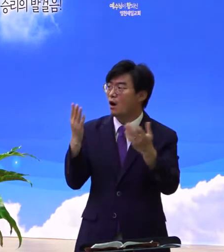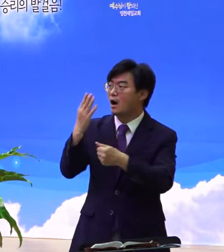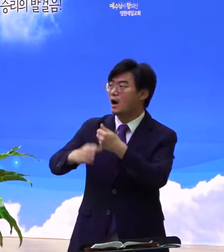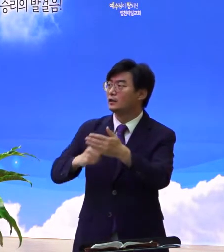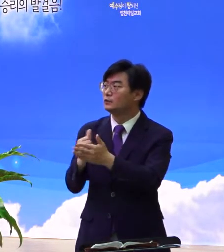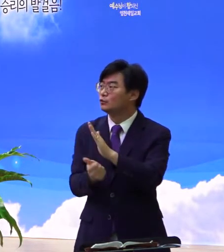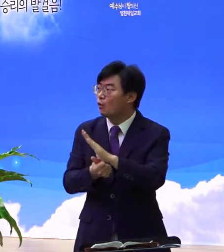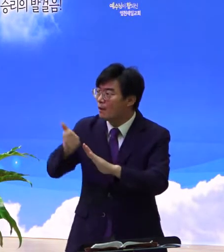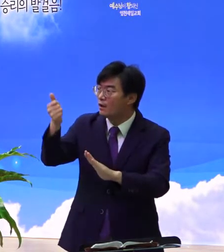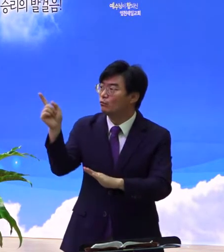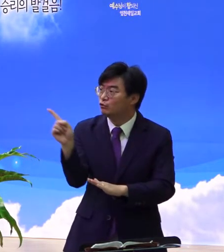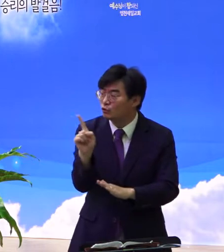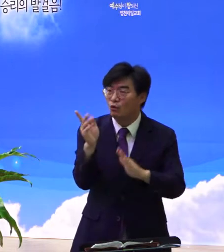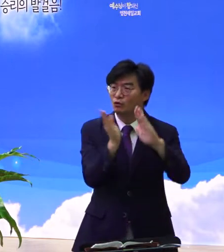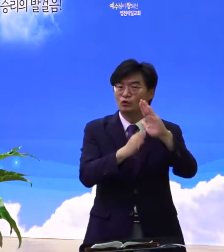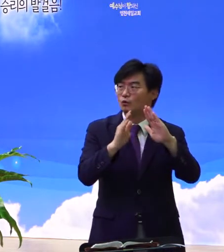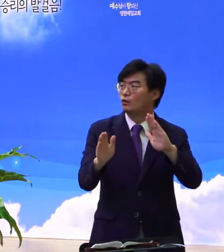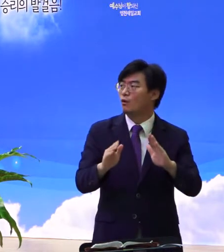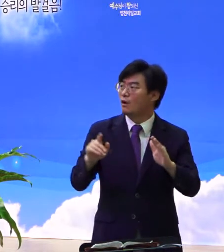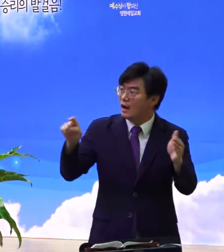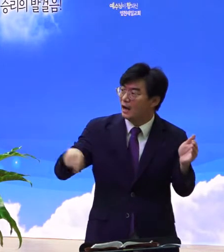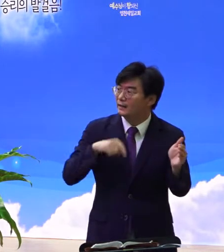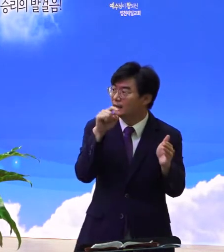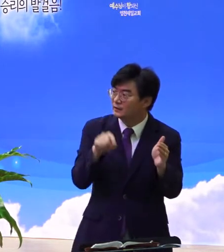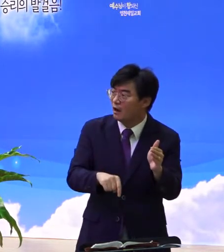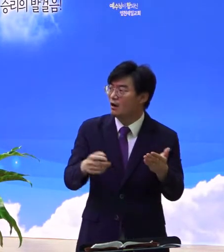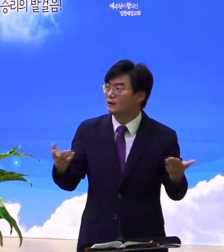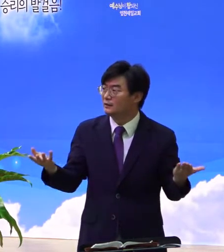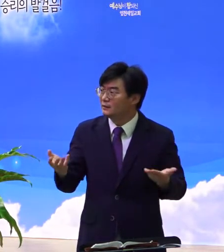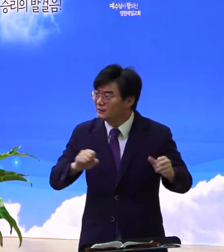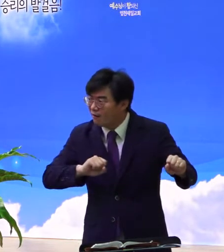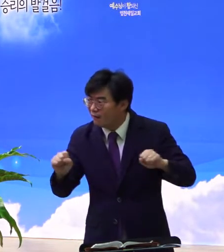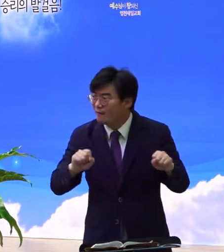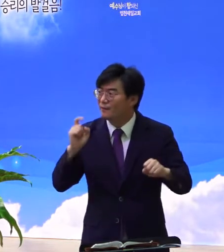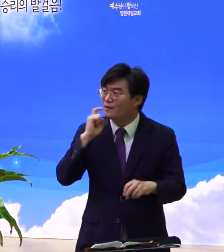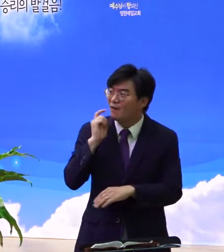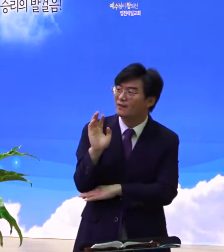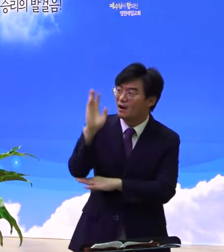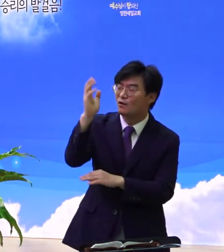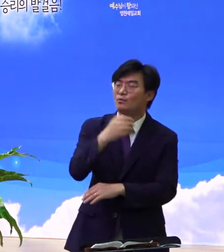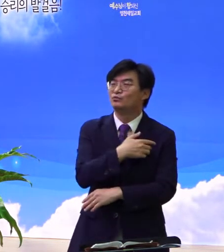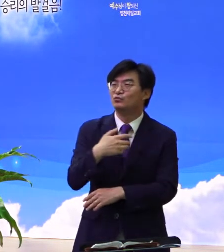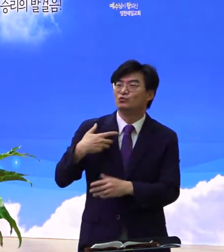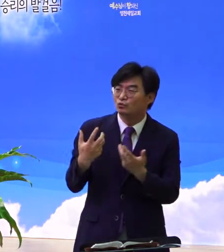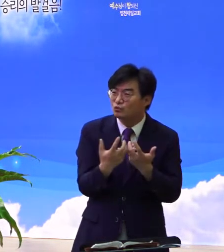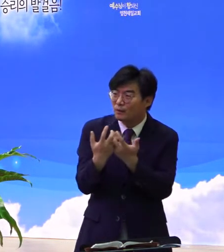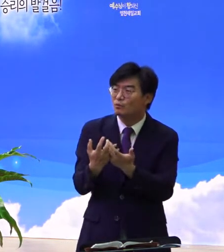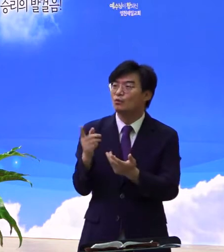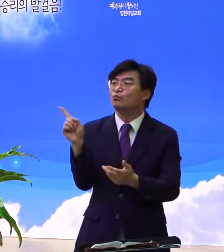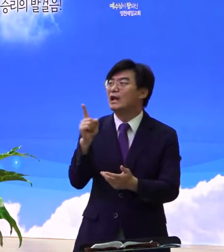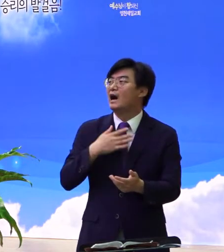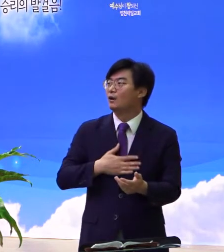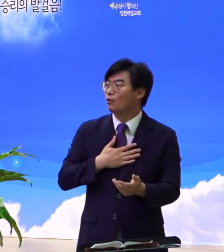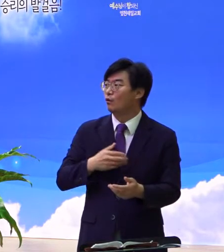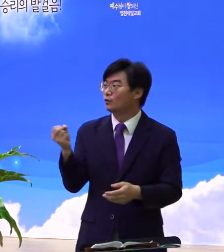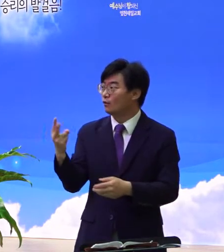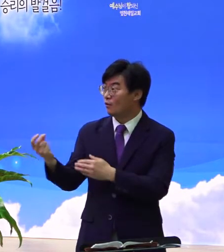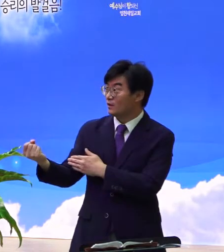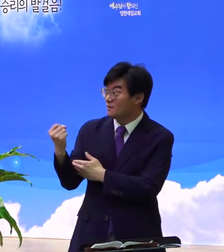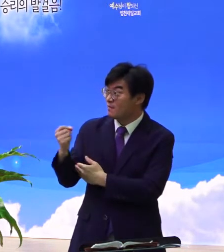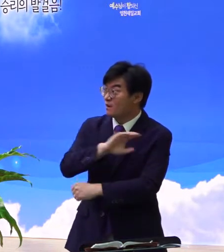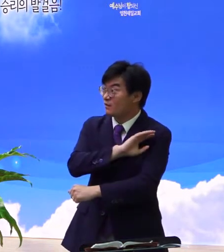무엇이며 성도 안에서 그 기업의 영광의 풍성함이 무엇이며 그의 힘의 위력으로